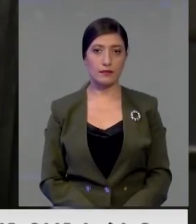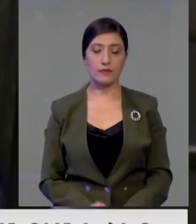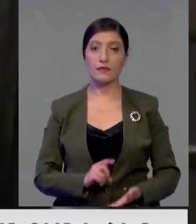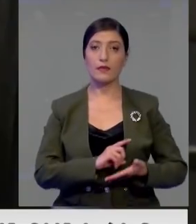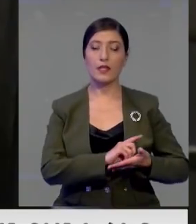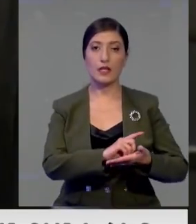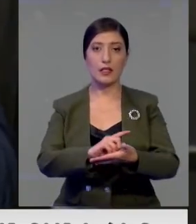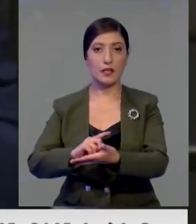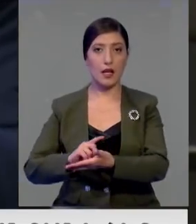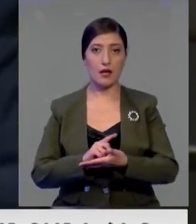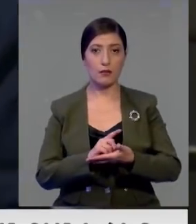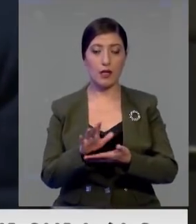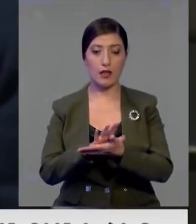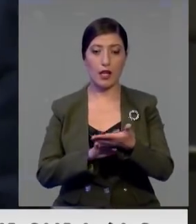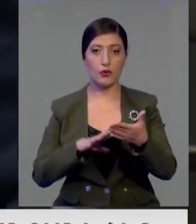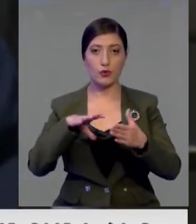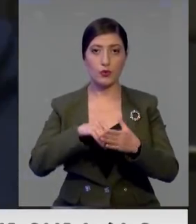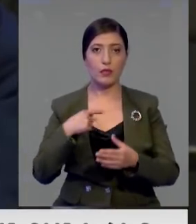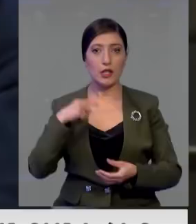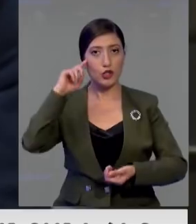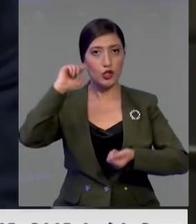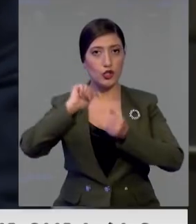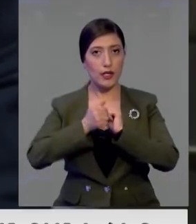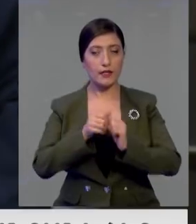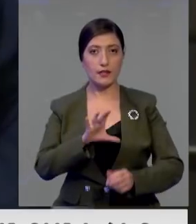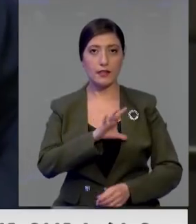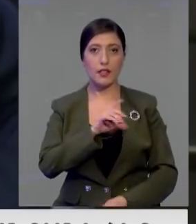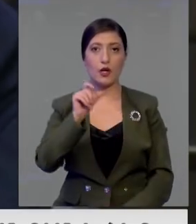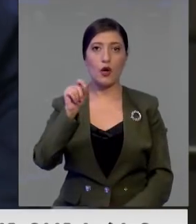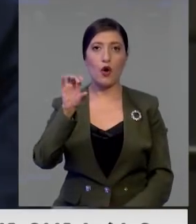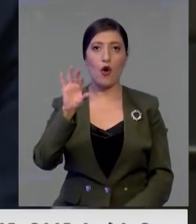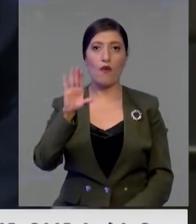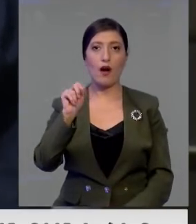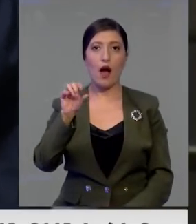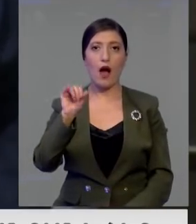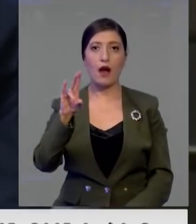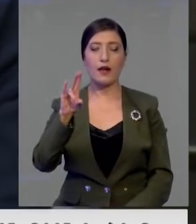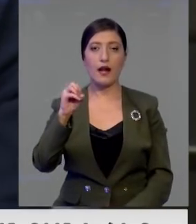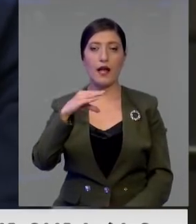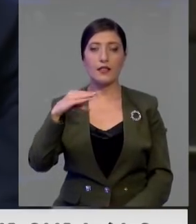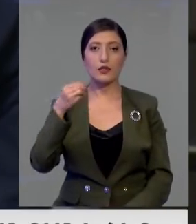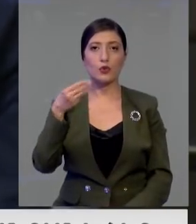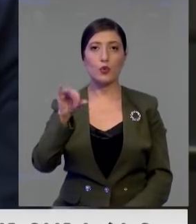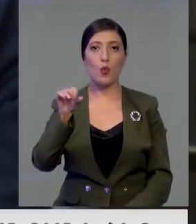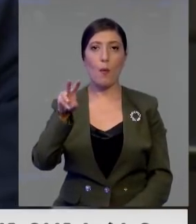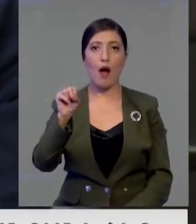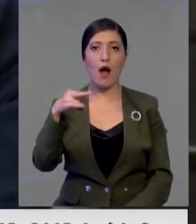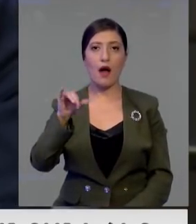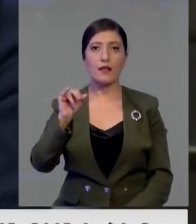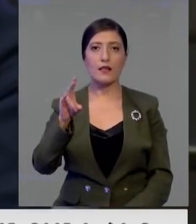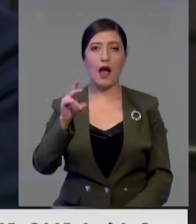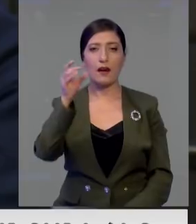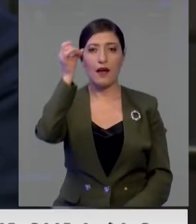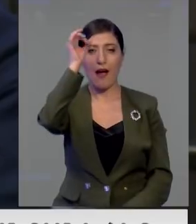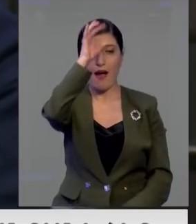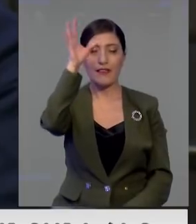Քննարկման համատեքստում ես հիշեցի Հովհաննես Թումանյանի հայտնի պատմվածքը, թե